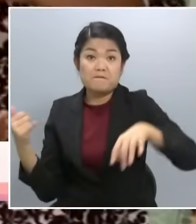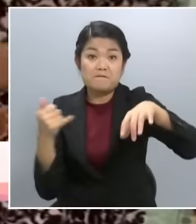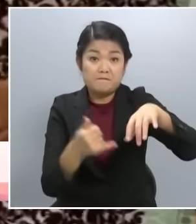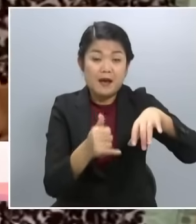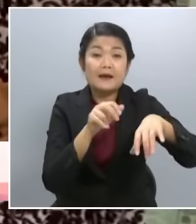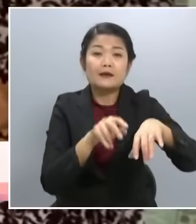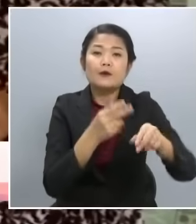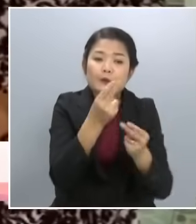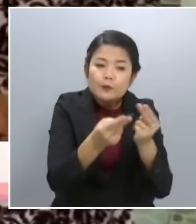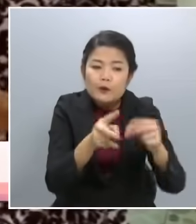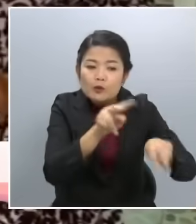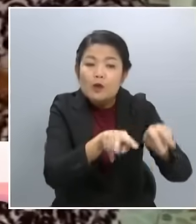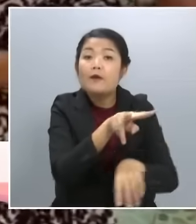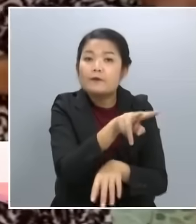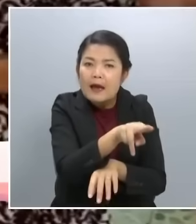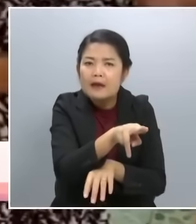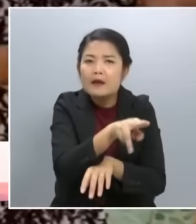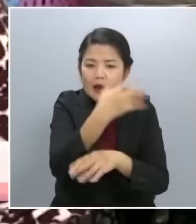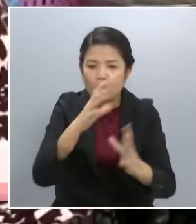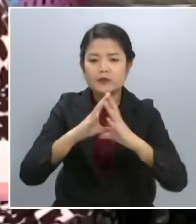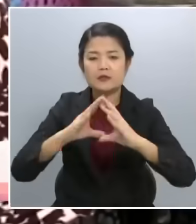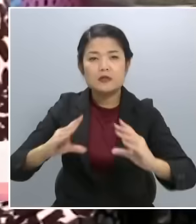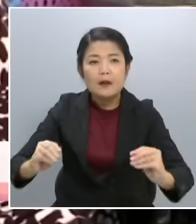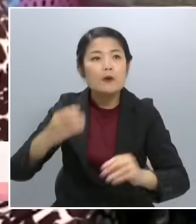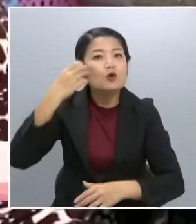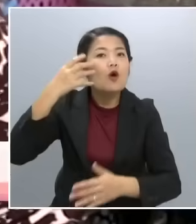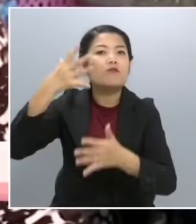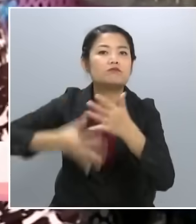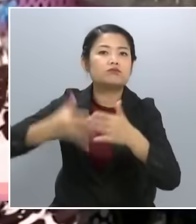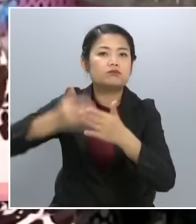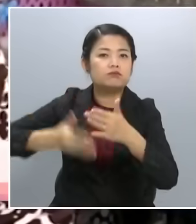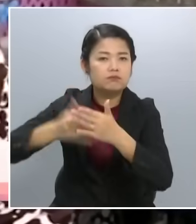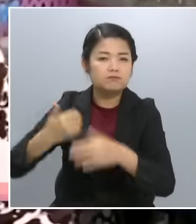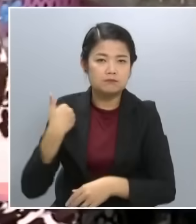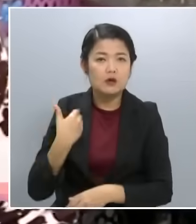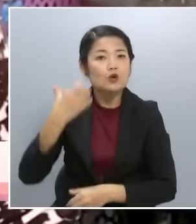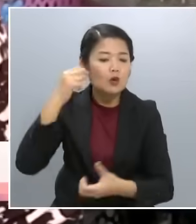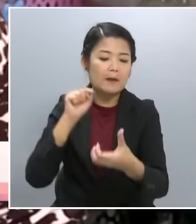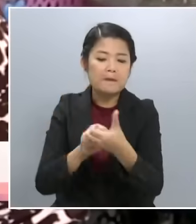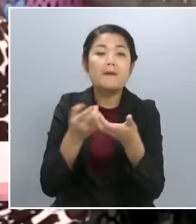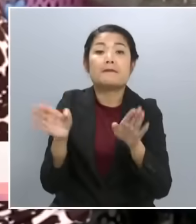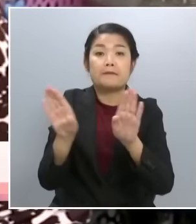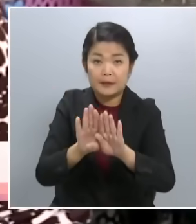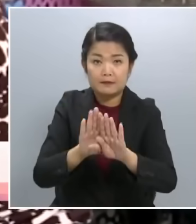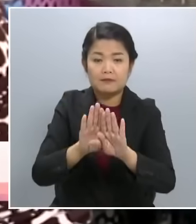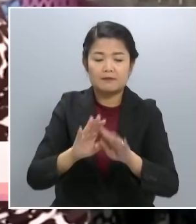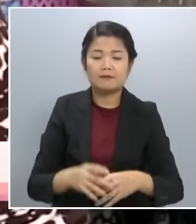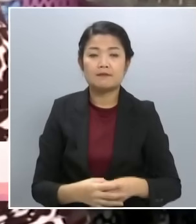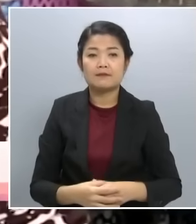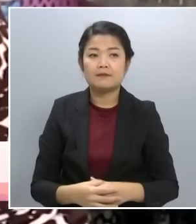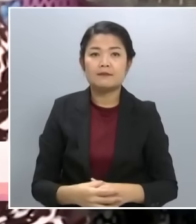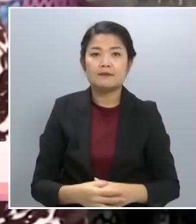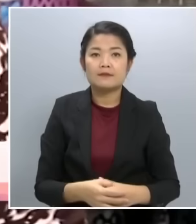เจอลูกโบ้อีกเลยซึ่งตอนนี้เนี่ยติดต่อลูกโบ้ไม่ได้แล้วลูก้โบ้ปิดเครื่องไปแล้วนี่แม่ว่าแบบนั้นนะฮะ